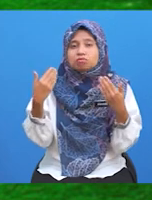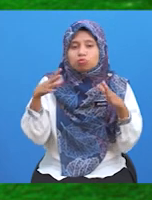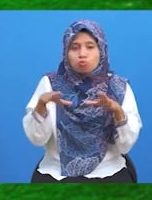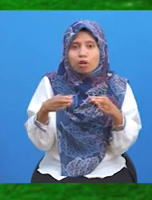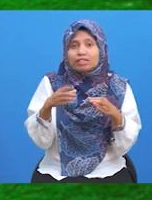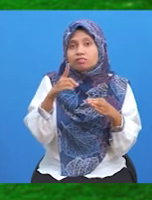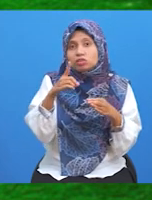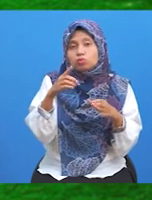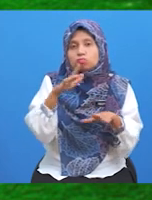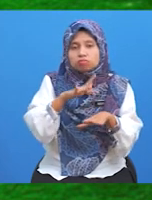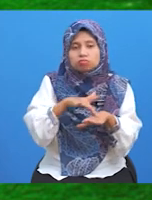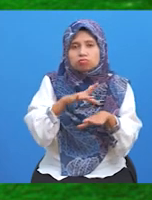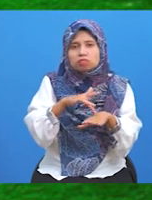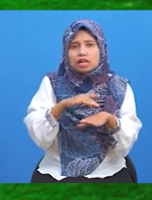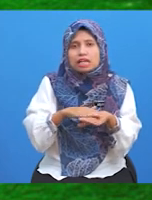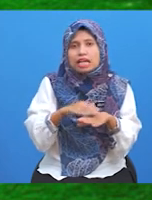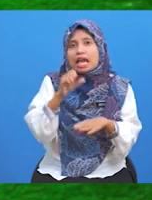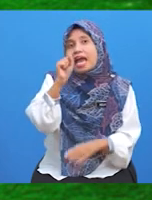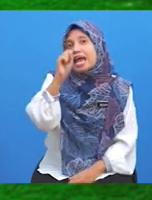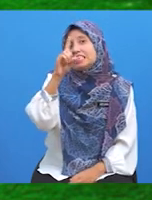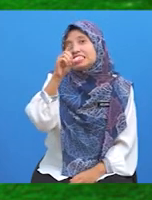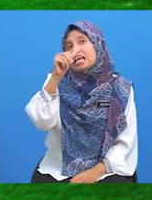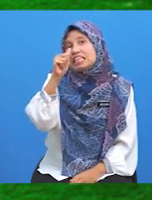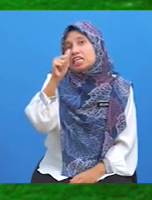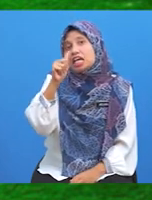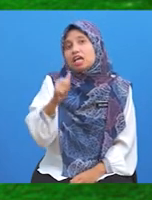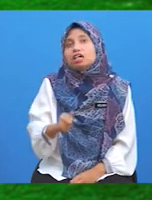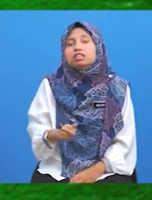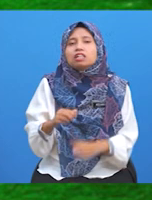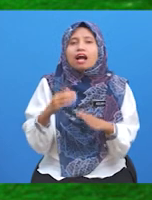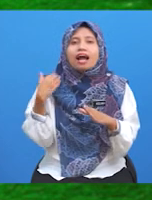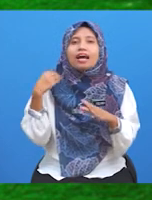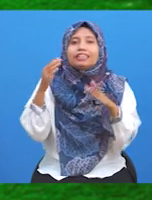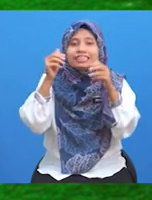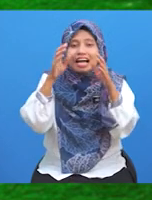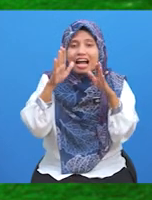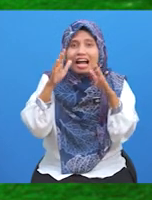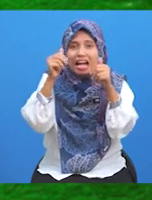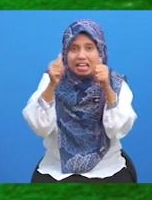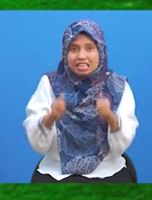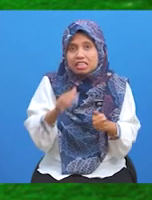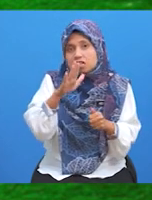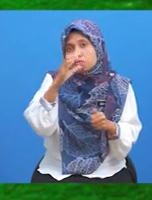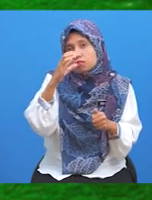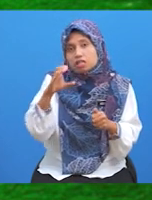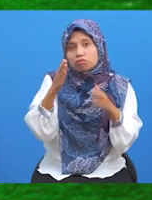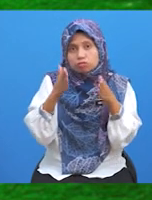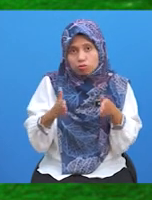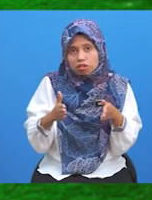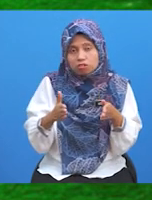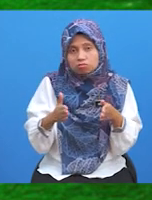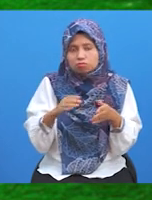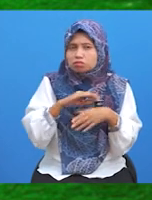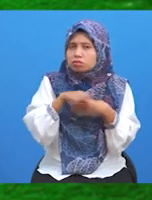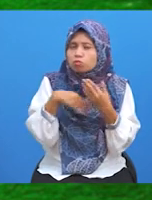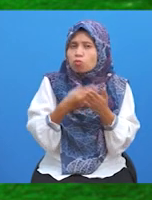Association ataupun dikenali sebagai SDA dengan keanggotaan ahlinya seramai 500 orang, manakala